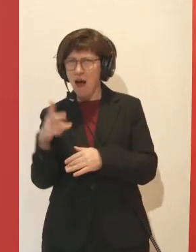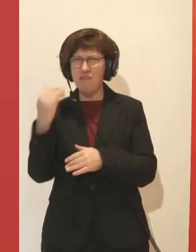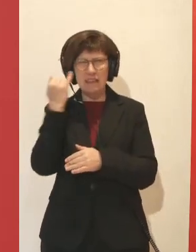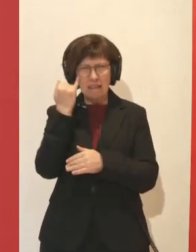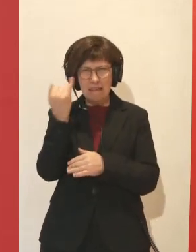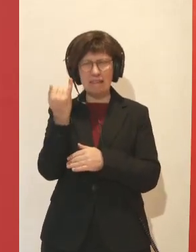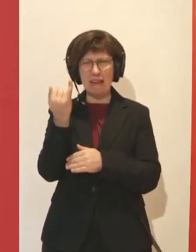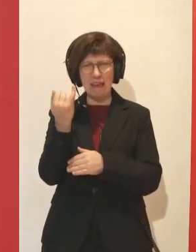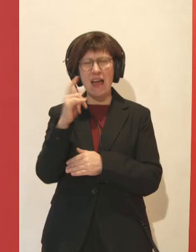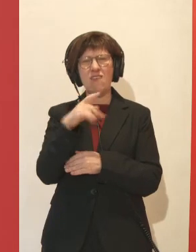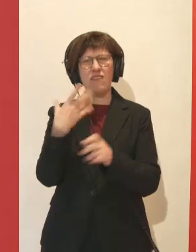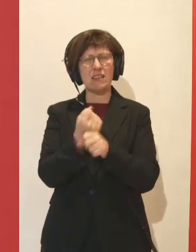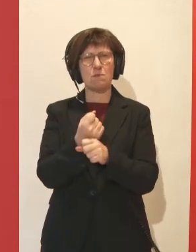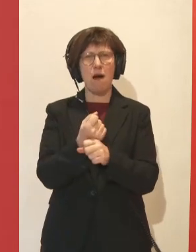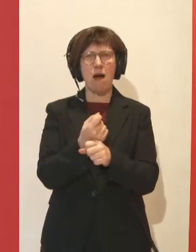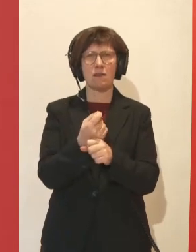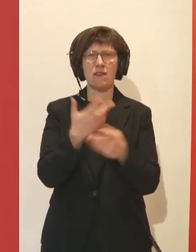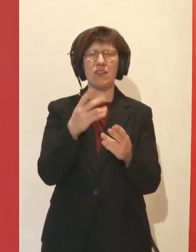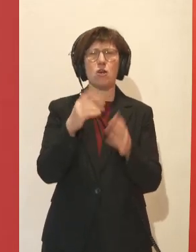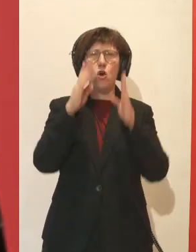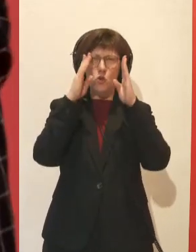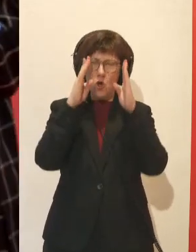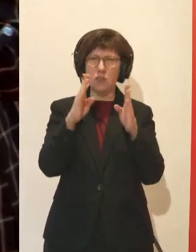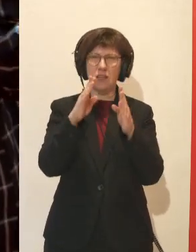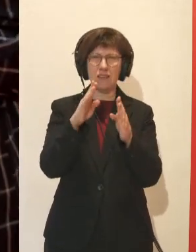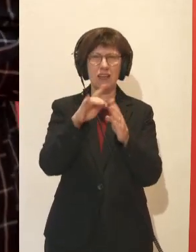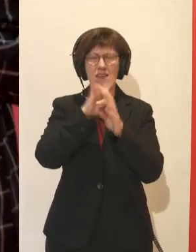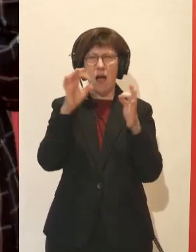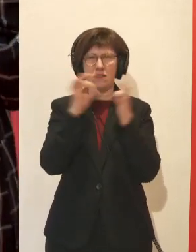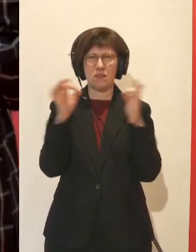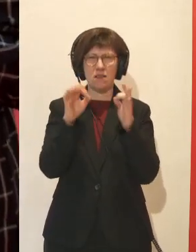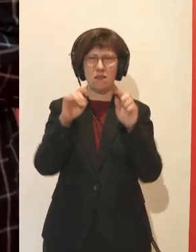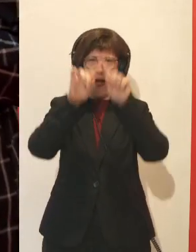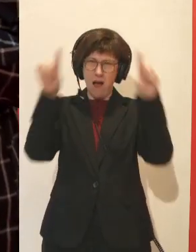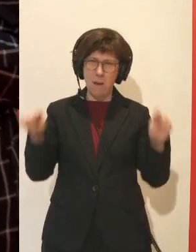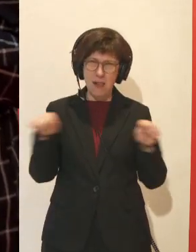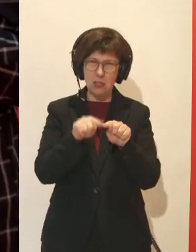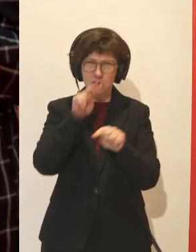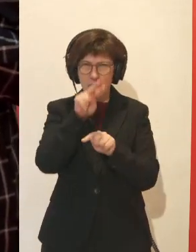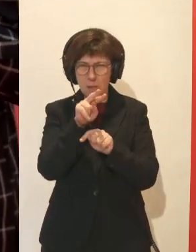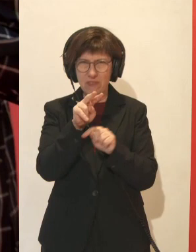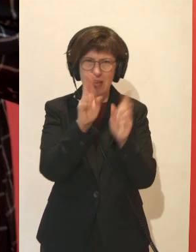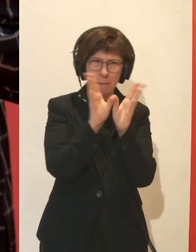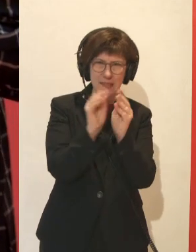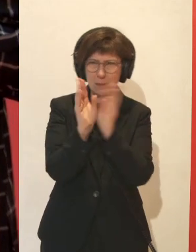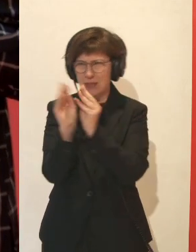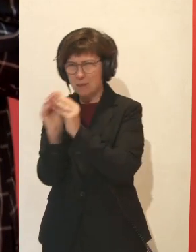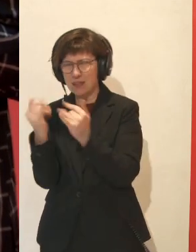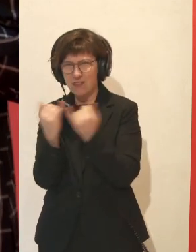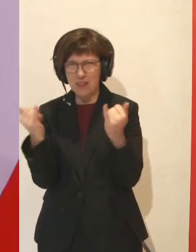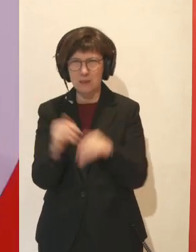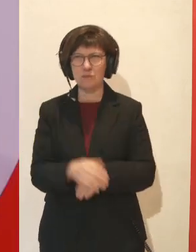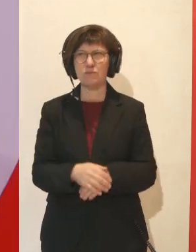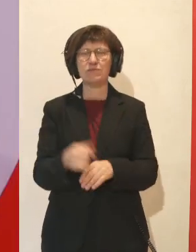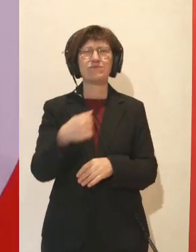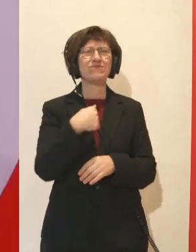für die Leute, was machst du, um konzentriert zu bleiben, wenn du den ganzen Tag vor dem Bildschirm Meetings verfolgst? Also erstmal hoffe ich,